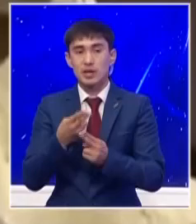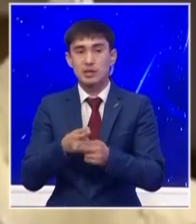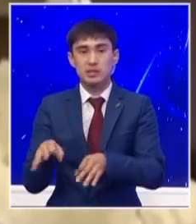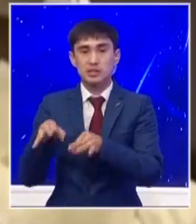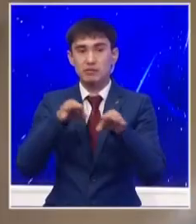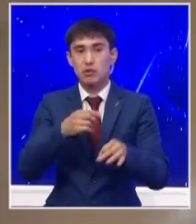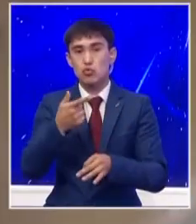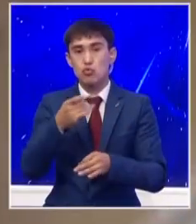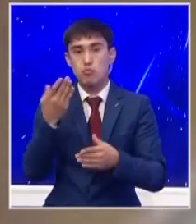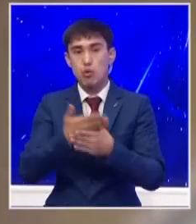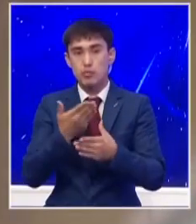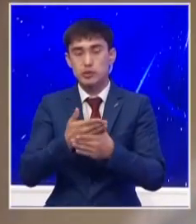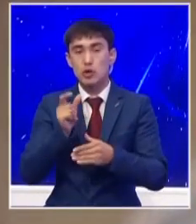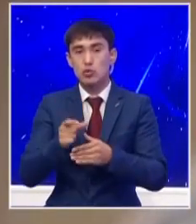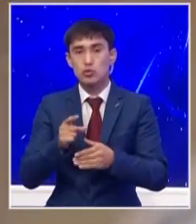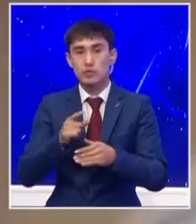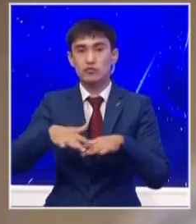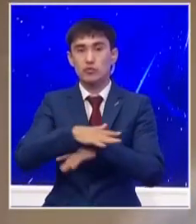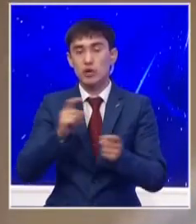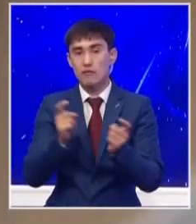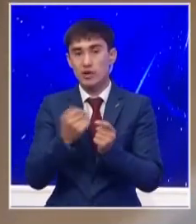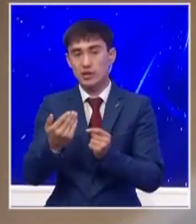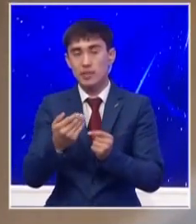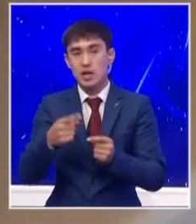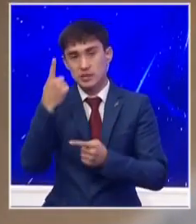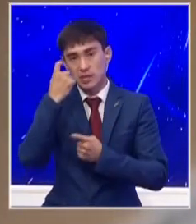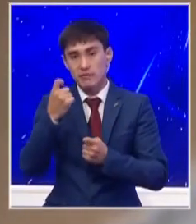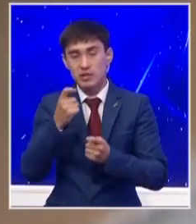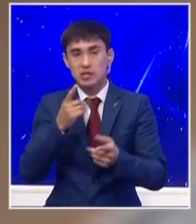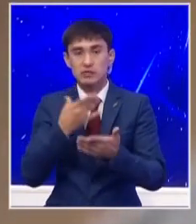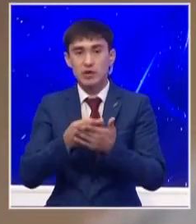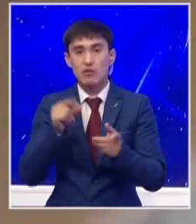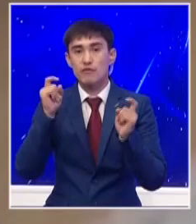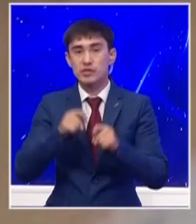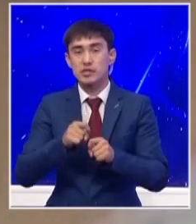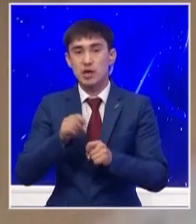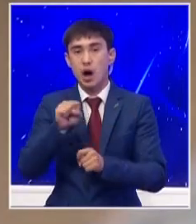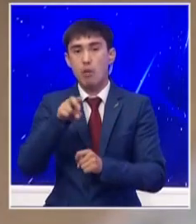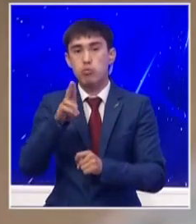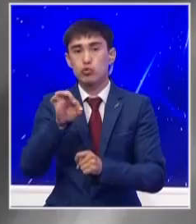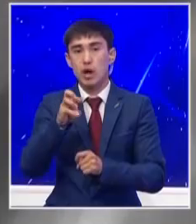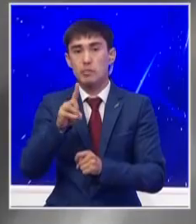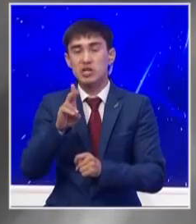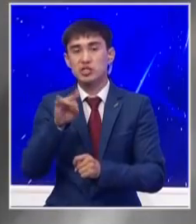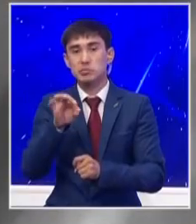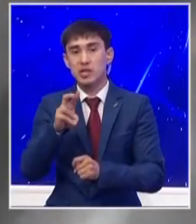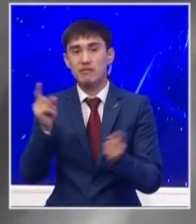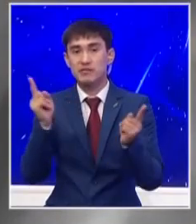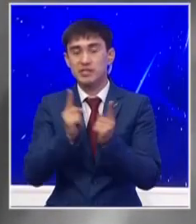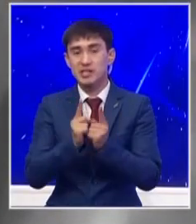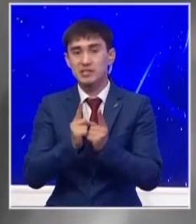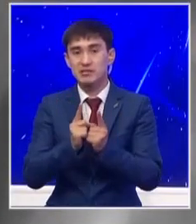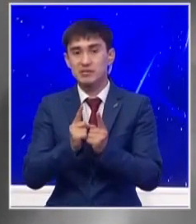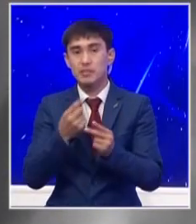доставить гуманитарную помощь людям в зоне конфликта. Об этом он заявил в ходе своего визита в Абу-Даби. Там Джеймс Клеверли встретился